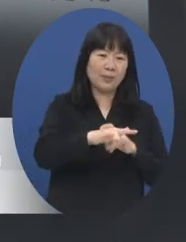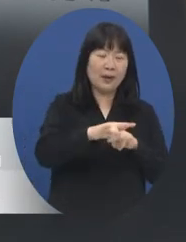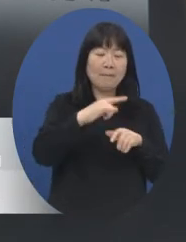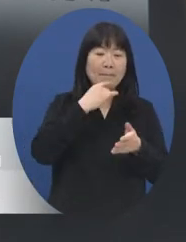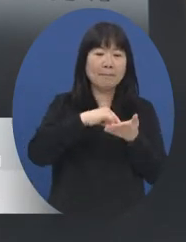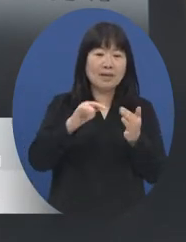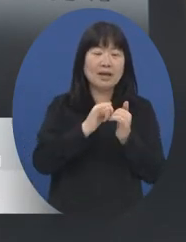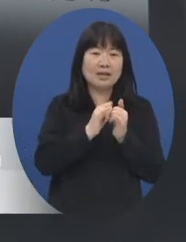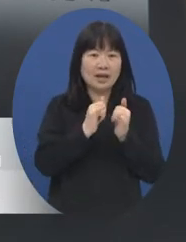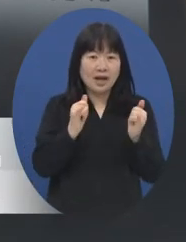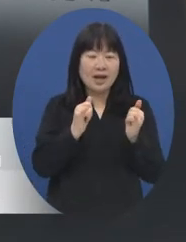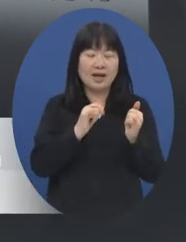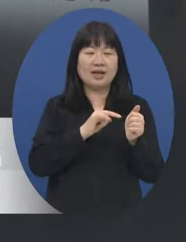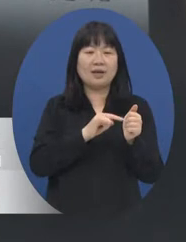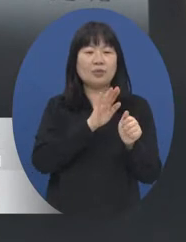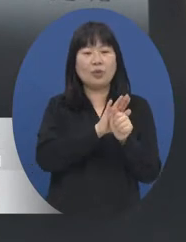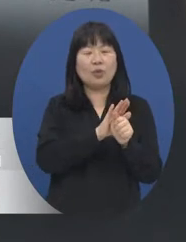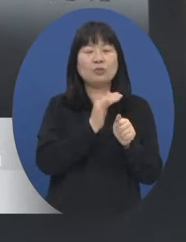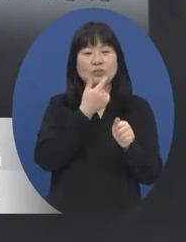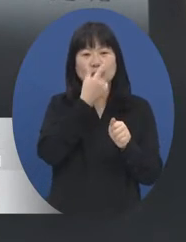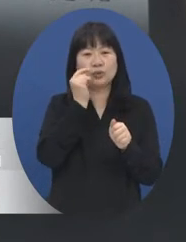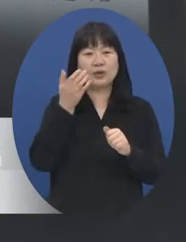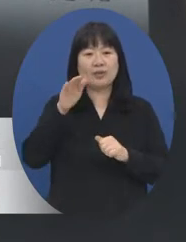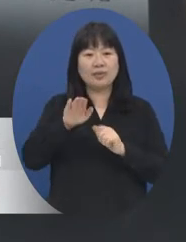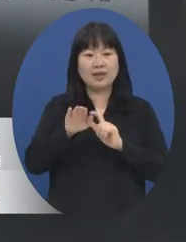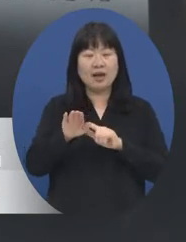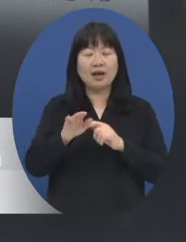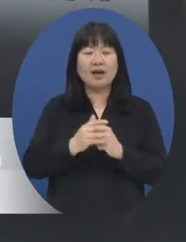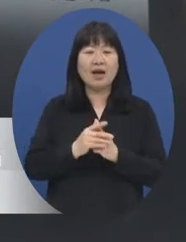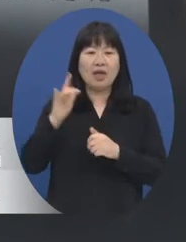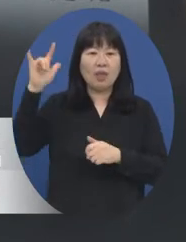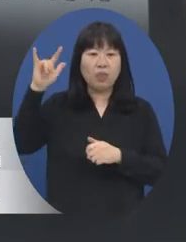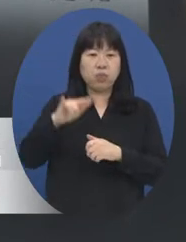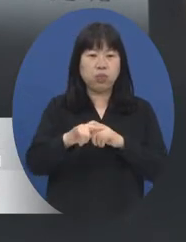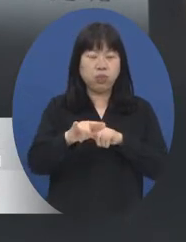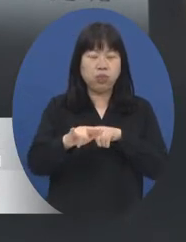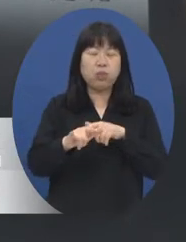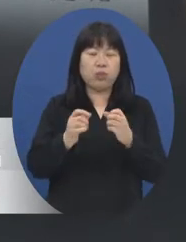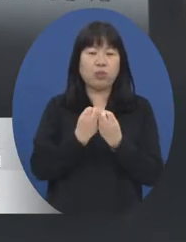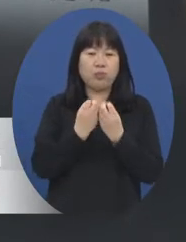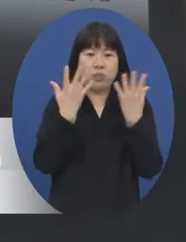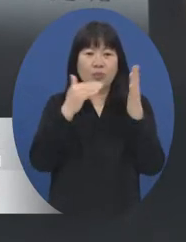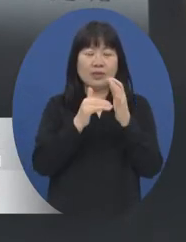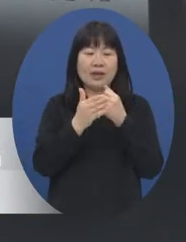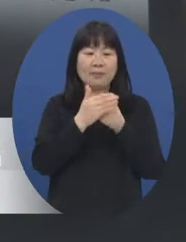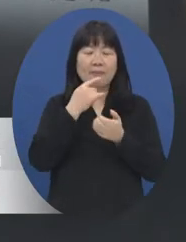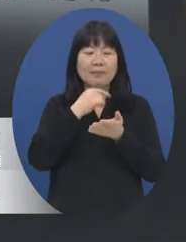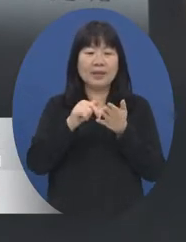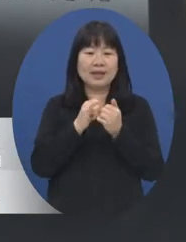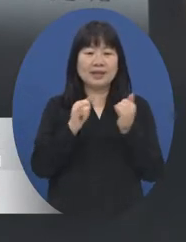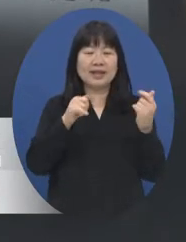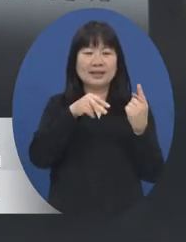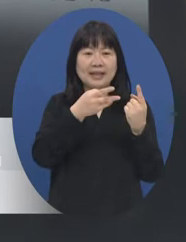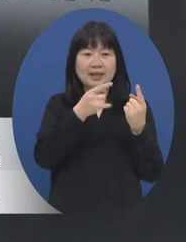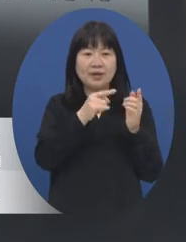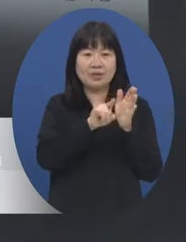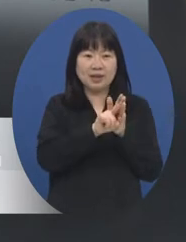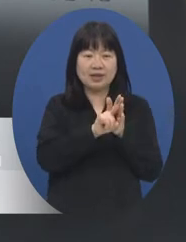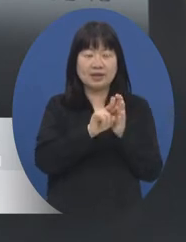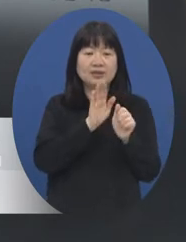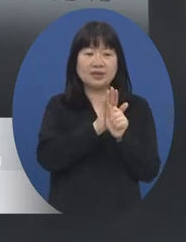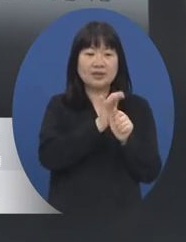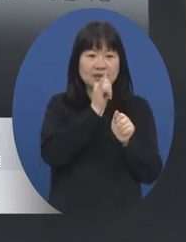직접적인 피해를 입은 원자폭탄 피해자 1 세대를 대상으로 지원책을 마련했습니다 다달이 5만원씩 년간